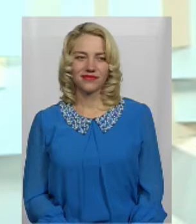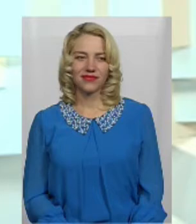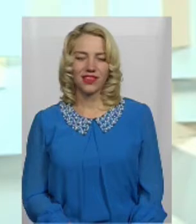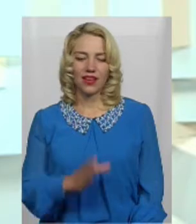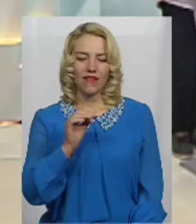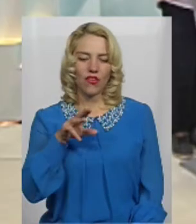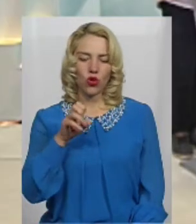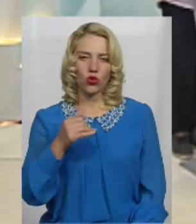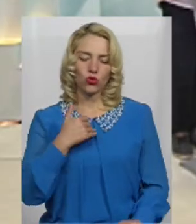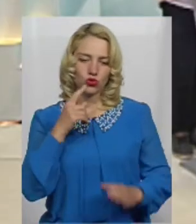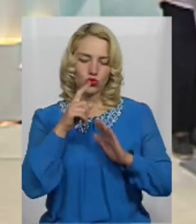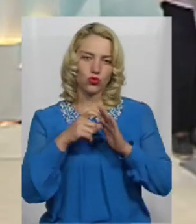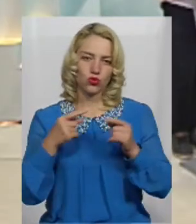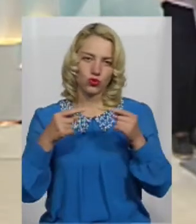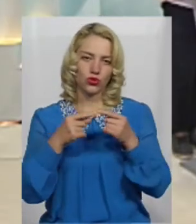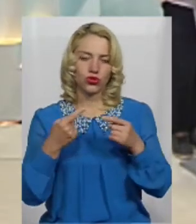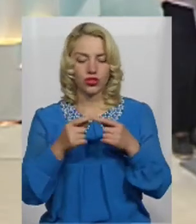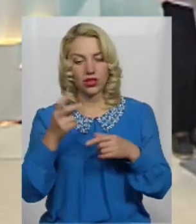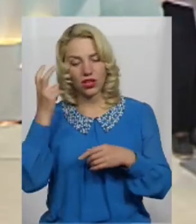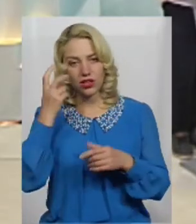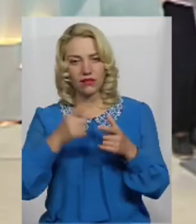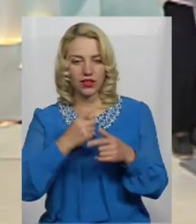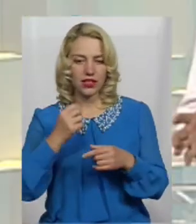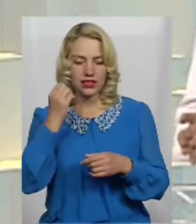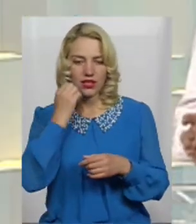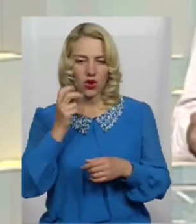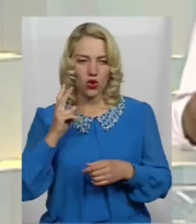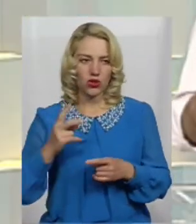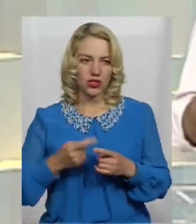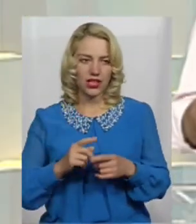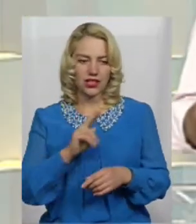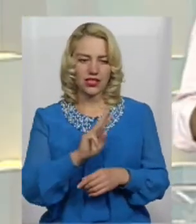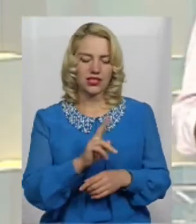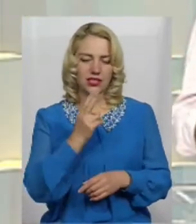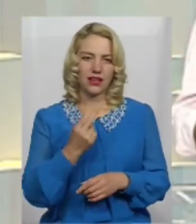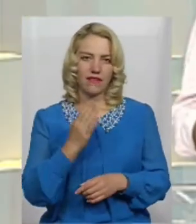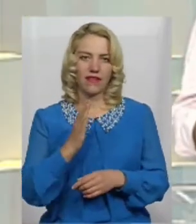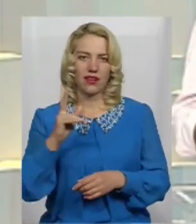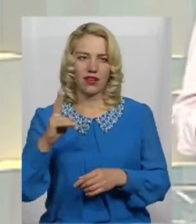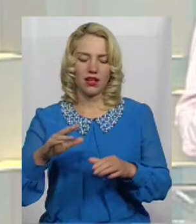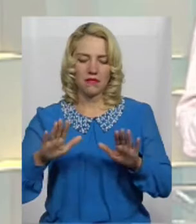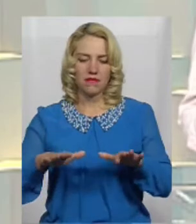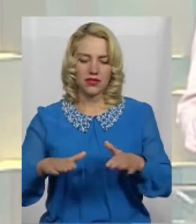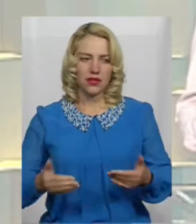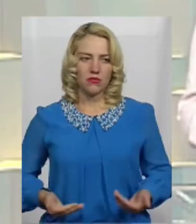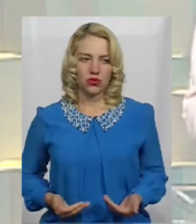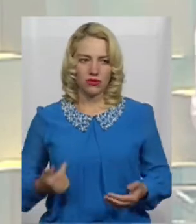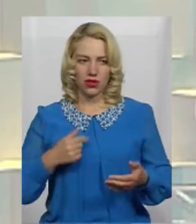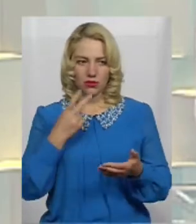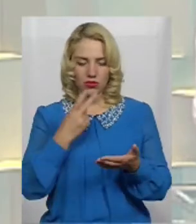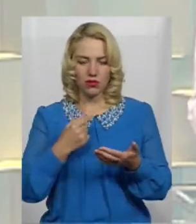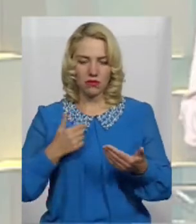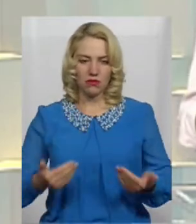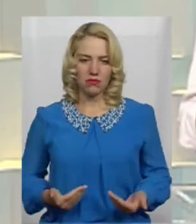Віктор, одразу уточню, то в Києві чи Старокостянтинові проживаєте? Сайт ЦВК і форма така – місце проживання. Я заглянув в паспорт, в мене